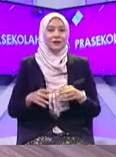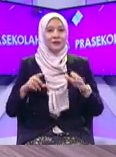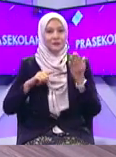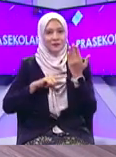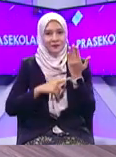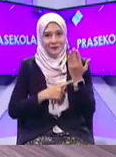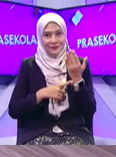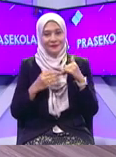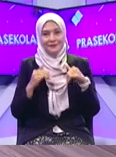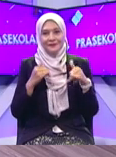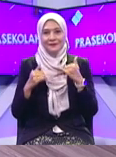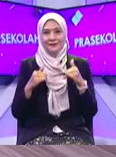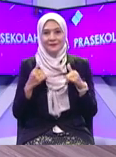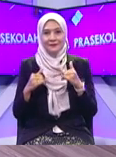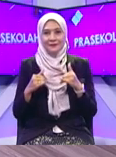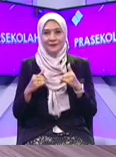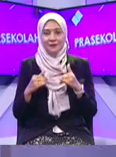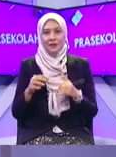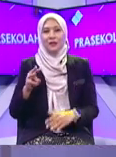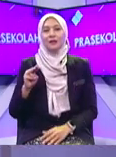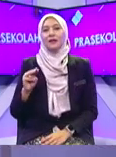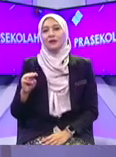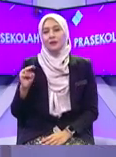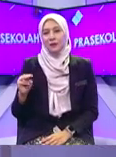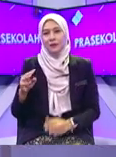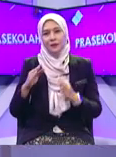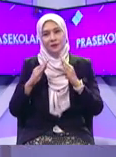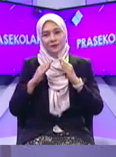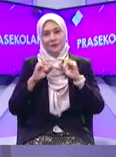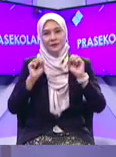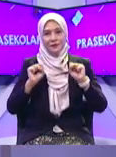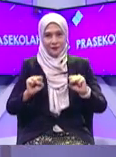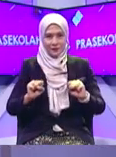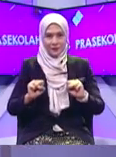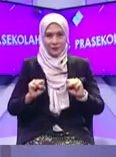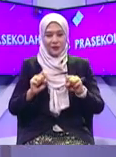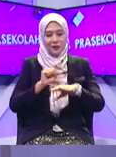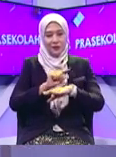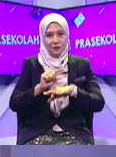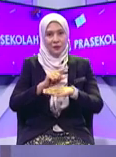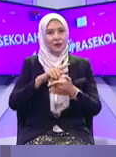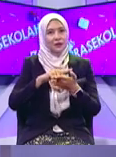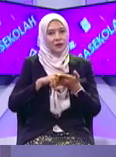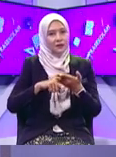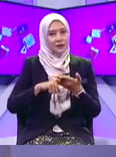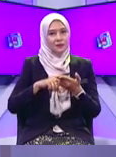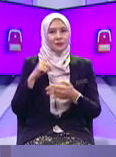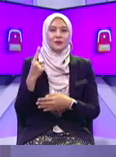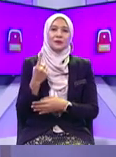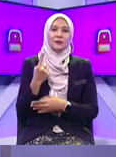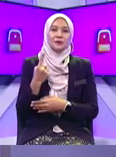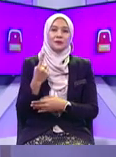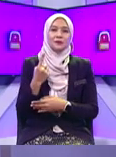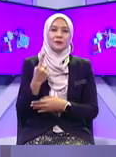ini murid-murid di rumah juga pun boleh juga boleh gunakan apa saja pembilang contohnya